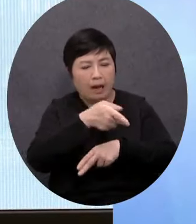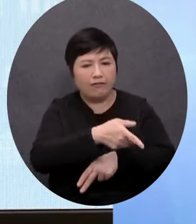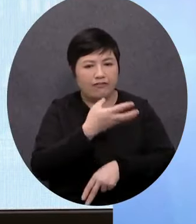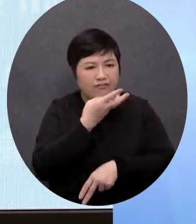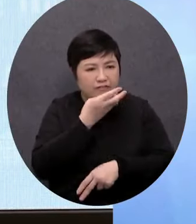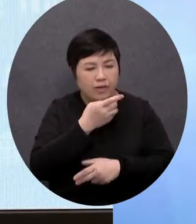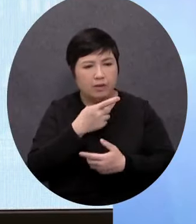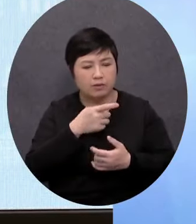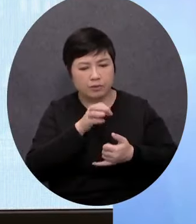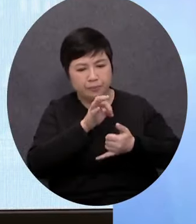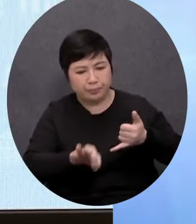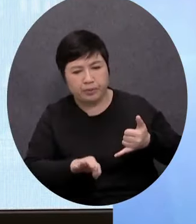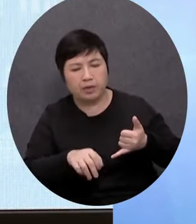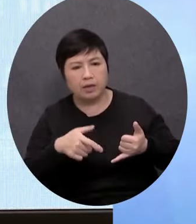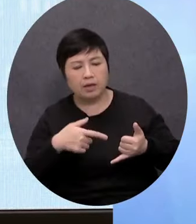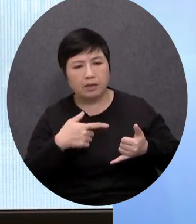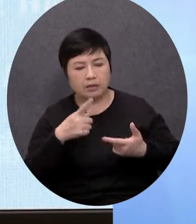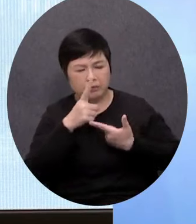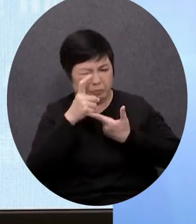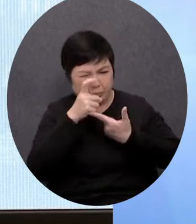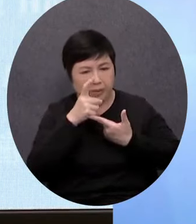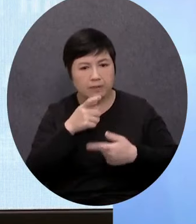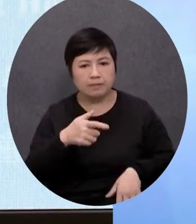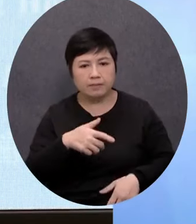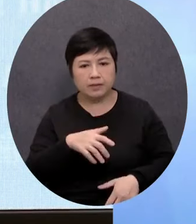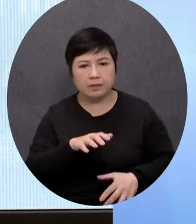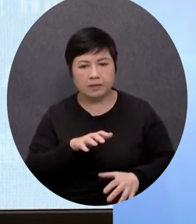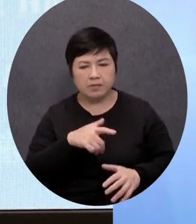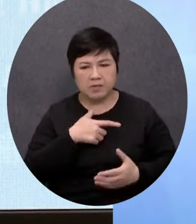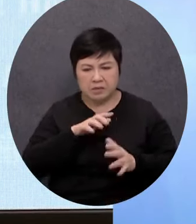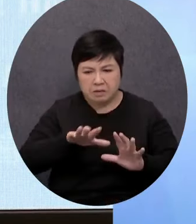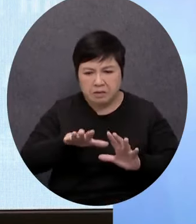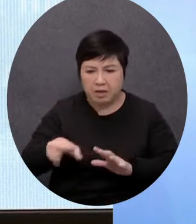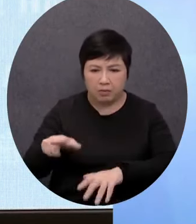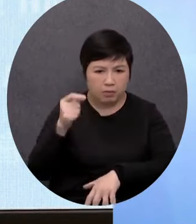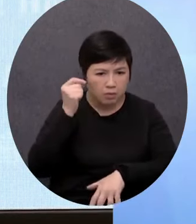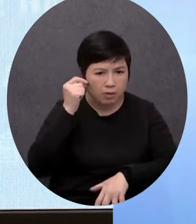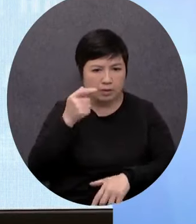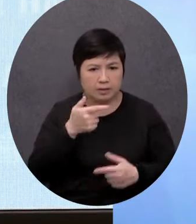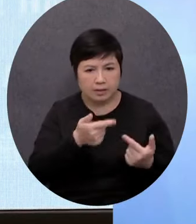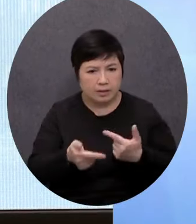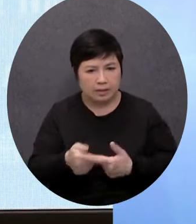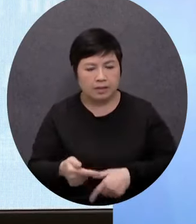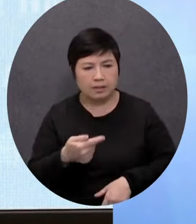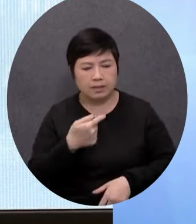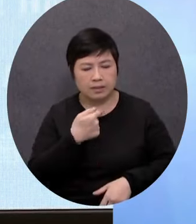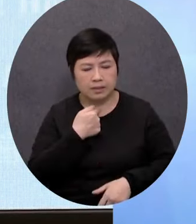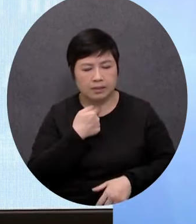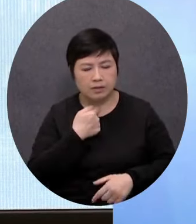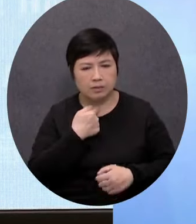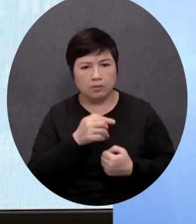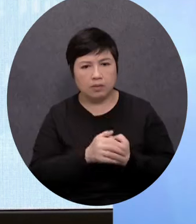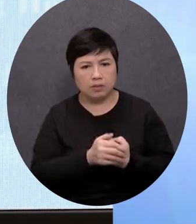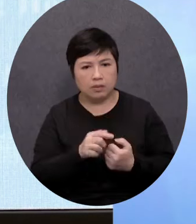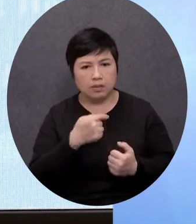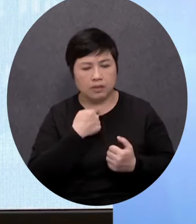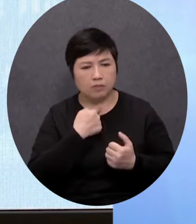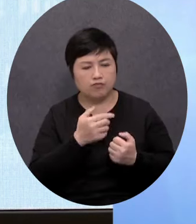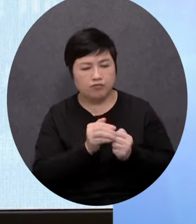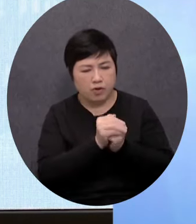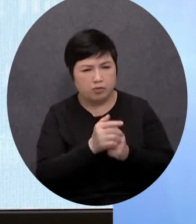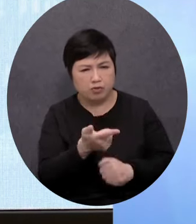照，跟住之後咧，佢就不斷喺度威脅呢個女孩子咧，繼續去要求更多